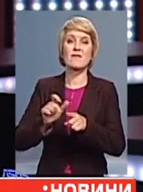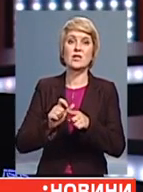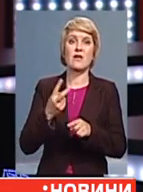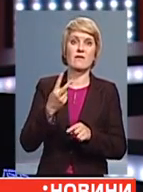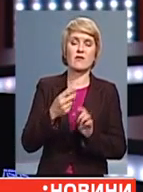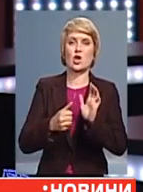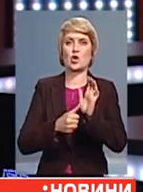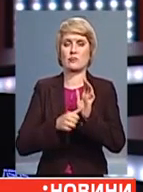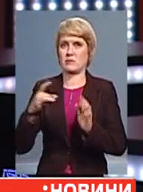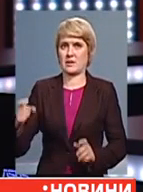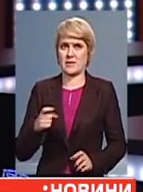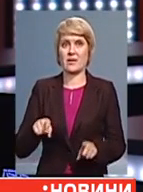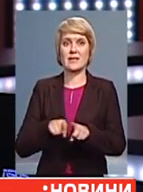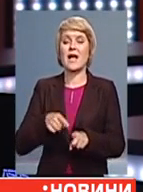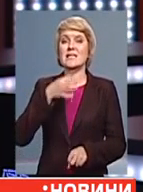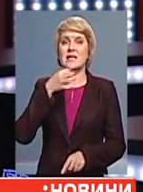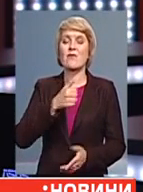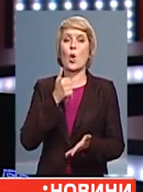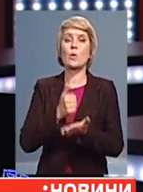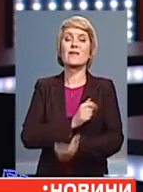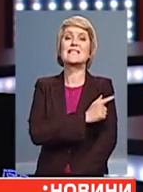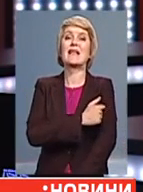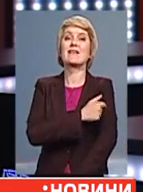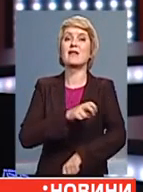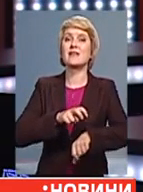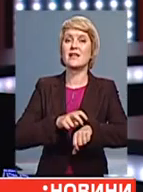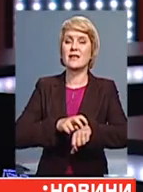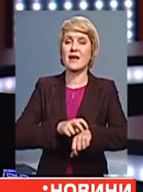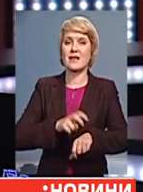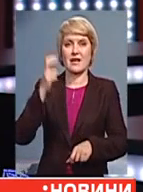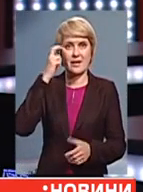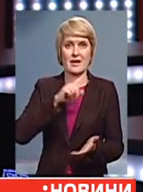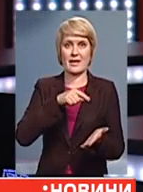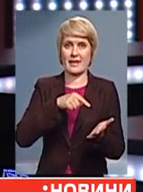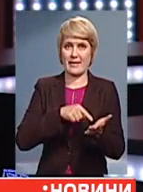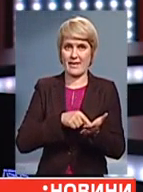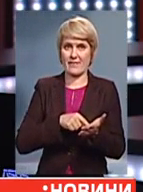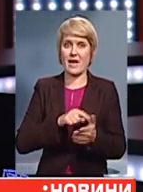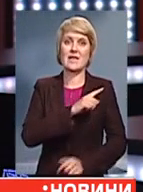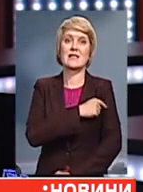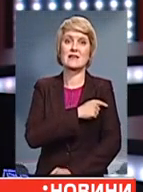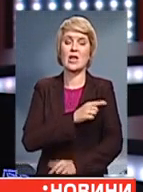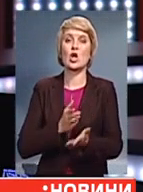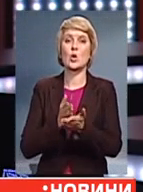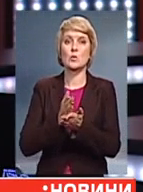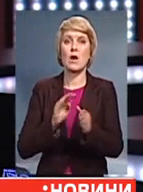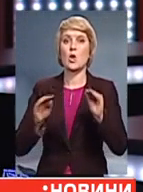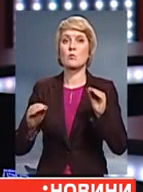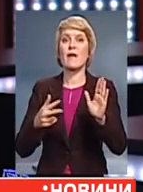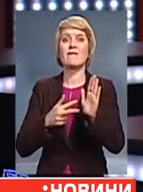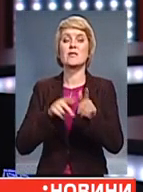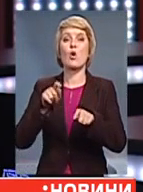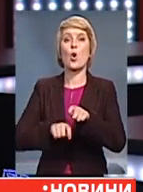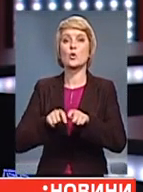повідомив головний санітарний лікар Києва Олег Рубан. Він каже, санепідемслужба розмістила 8 контрольних точок на околицях Києва